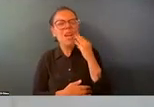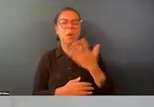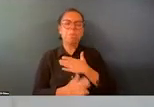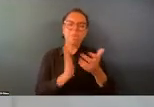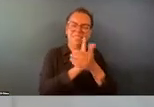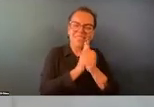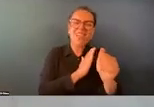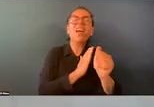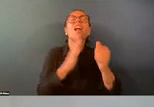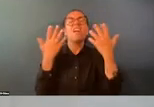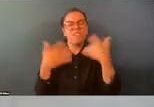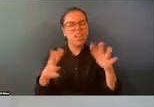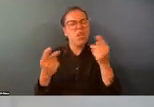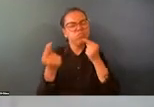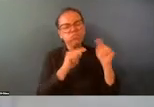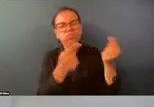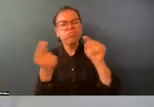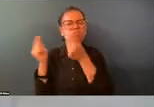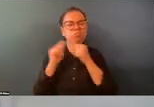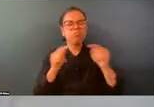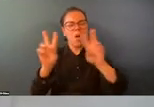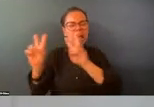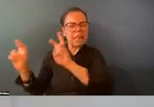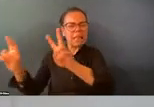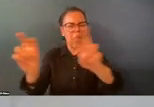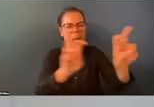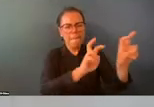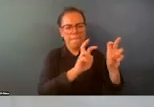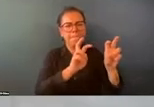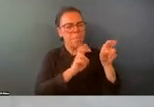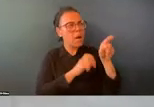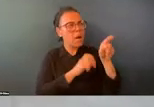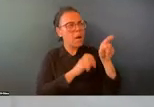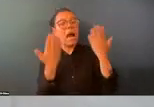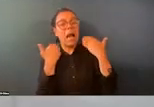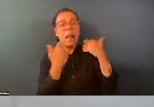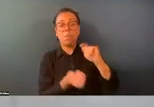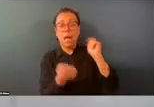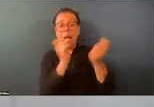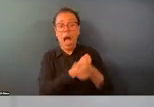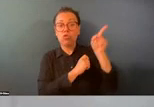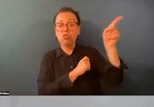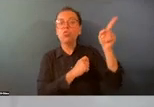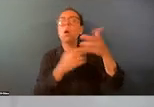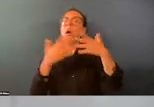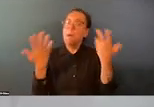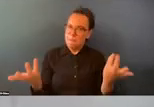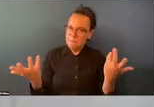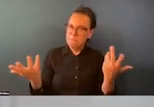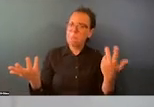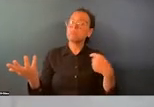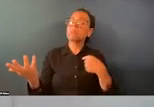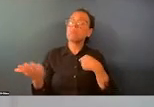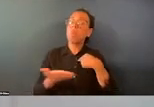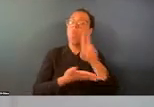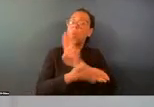обсуждениях вопросов климата, так как у меня еще опыт работы преподавания в университете, я параллельно преподавала,